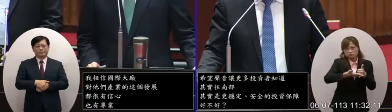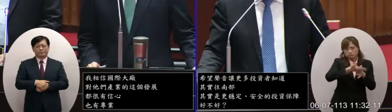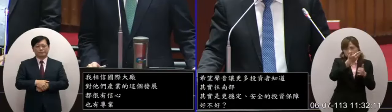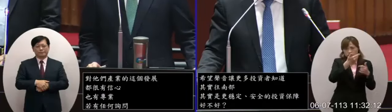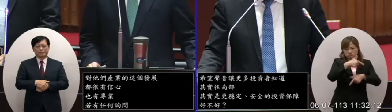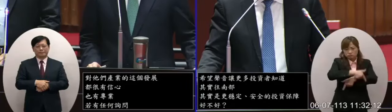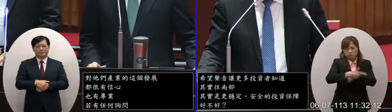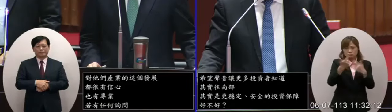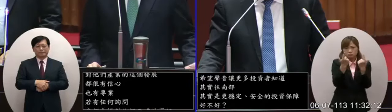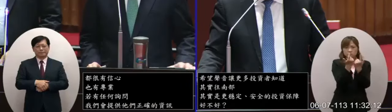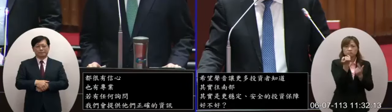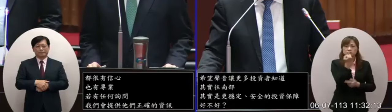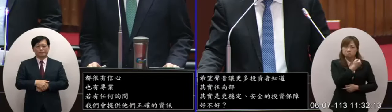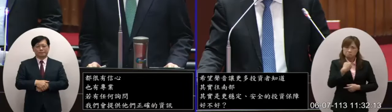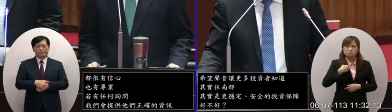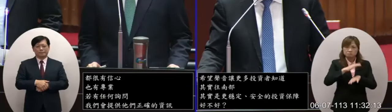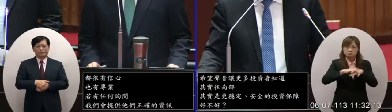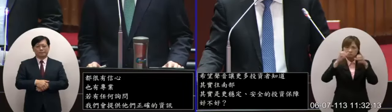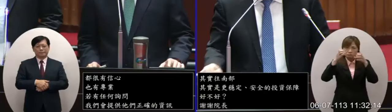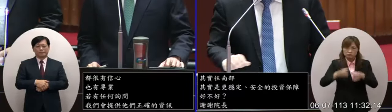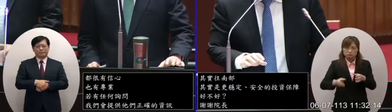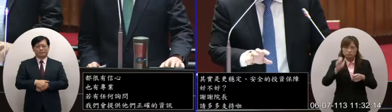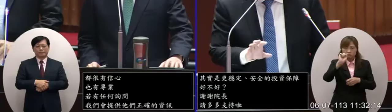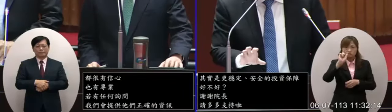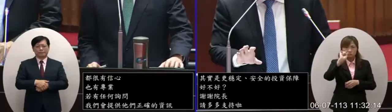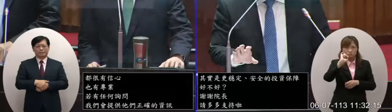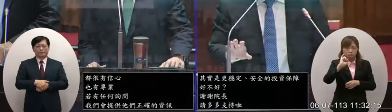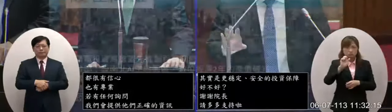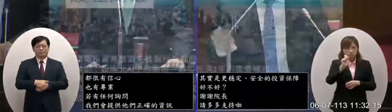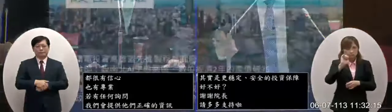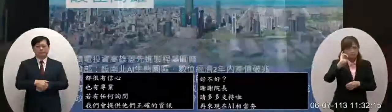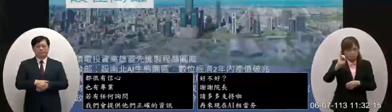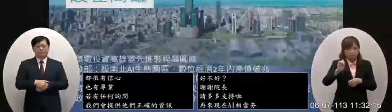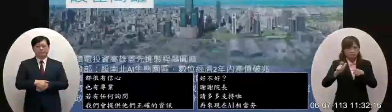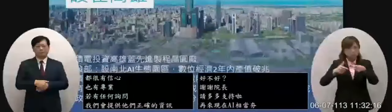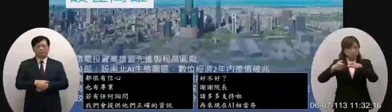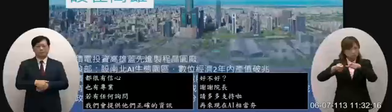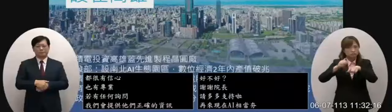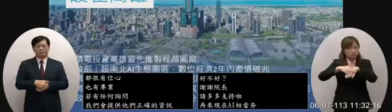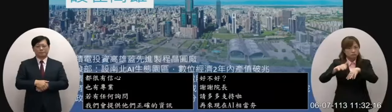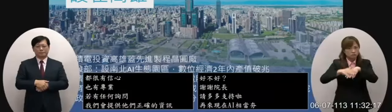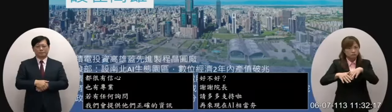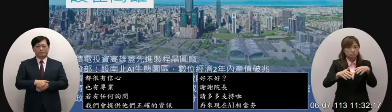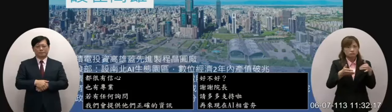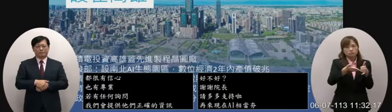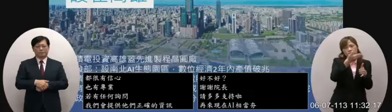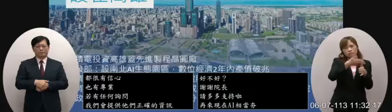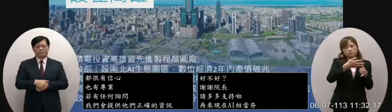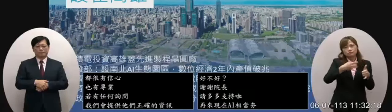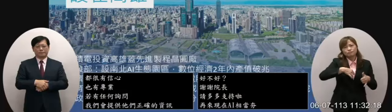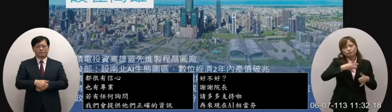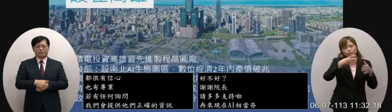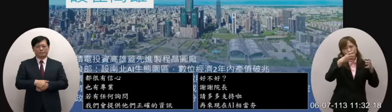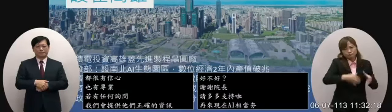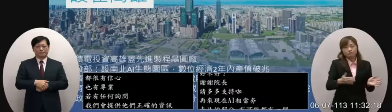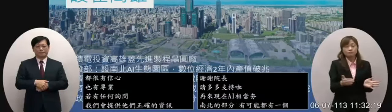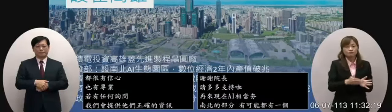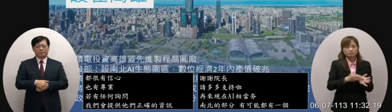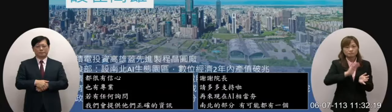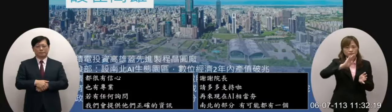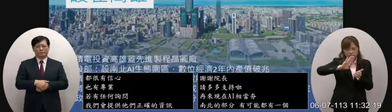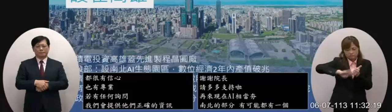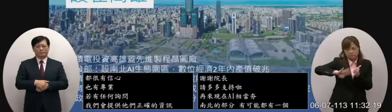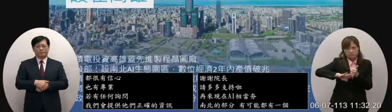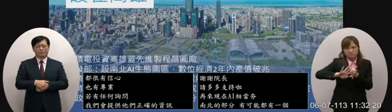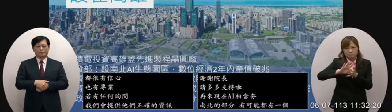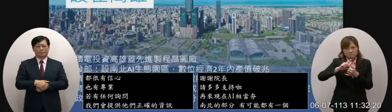一个生态 AI 生态园区的一个设置。哦，其实北部其实聚落已经自然形成了哈，南部反倒是需要